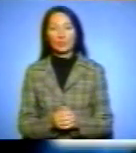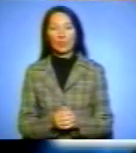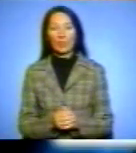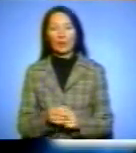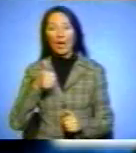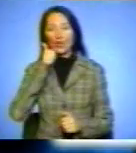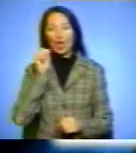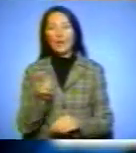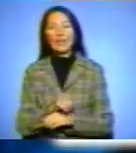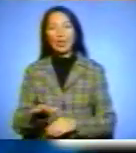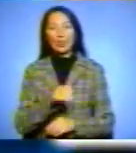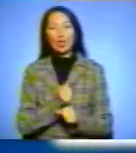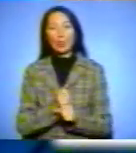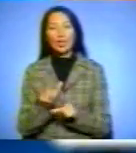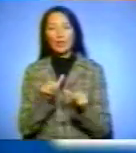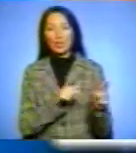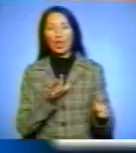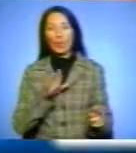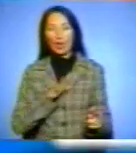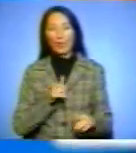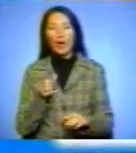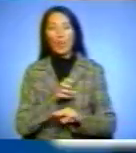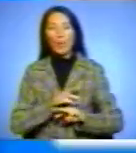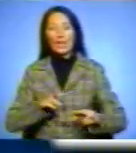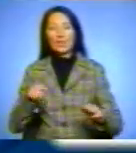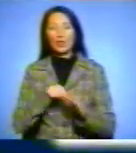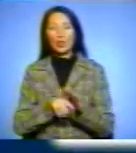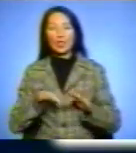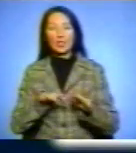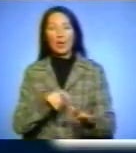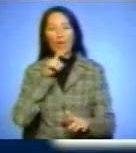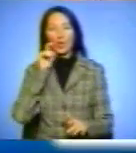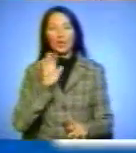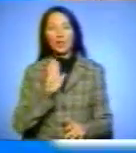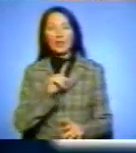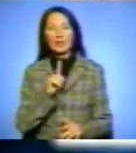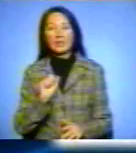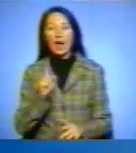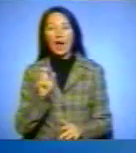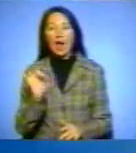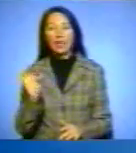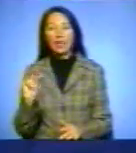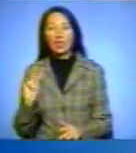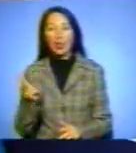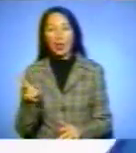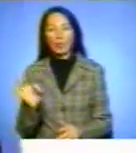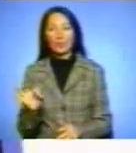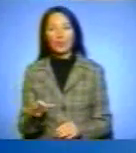Вчора на Тернопільщині з робочим візитом перебував міністр внутрішніх справ України Віталій Захарченко.